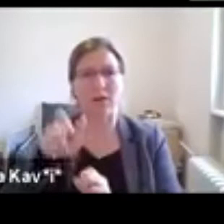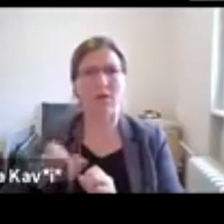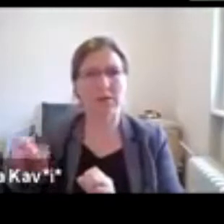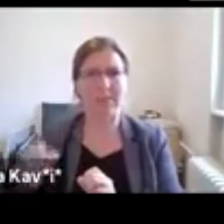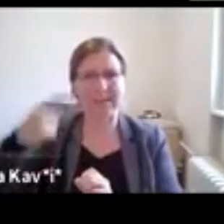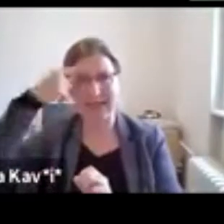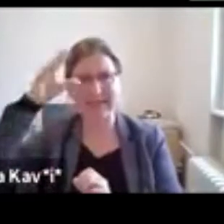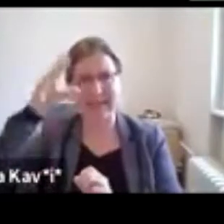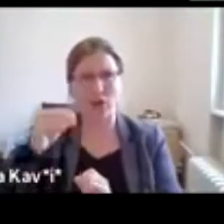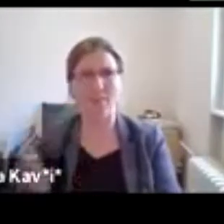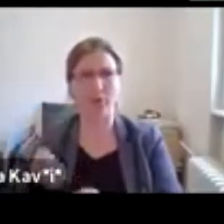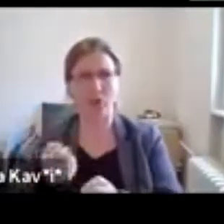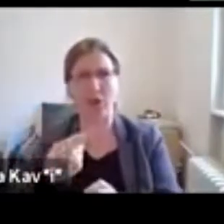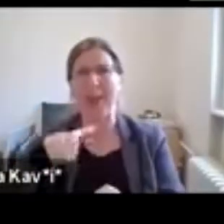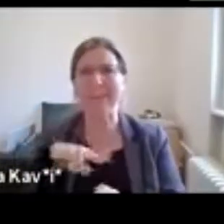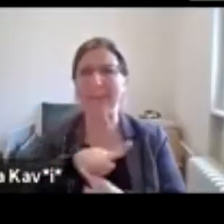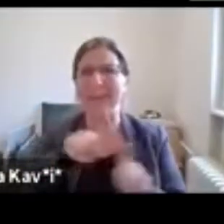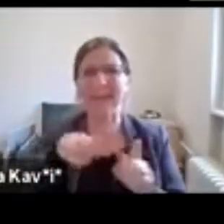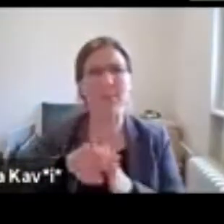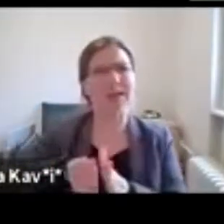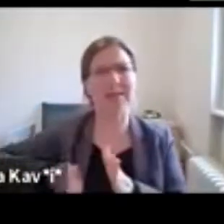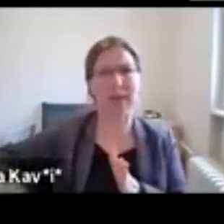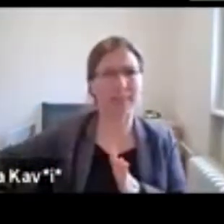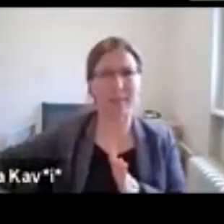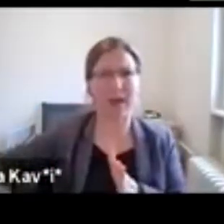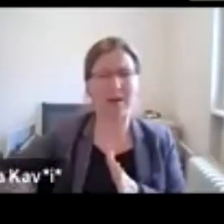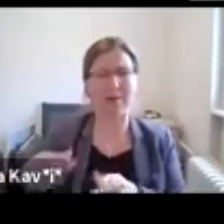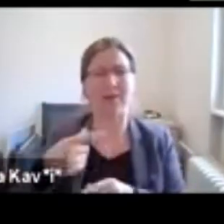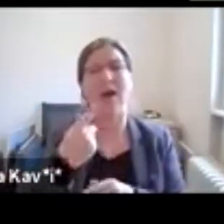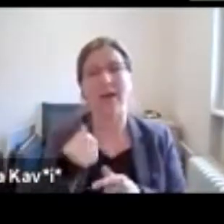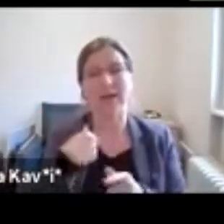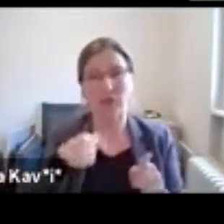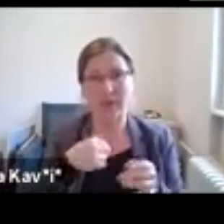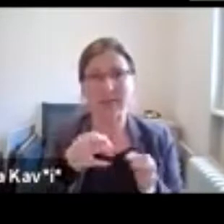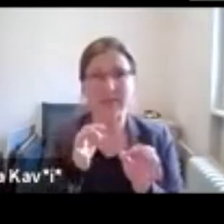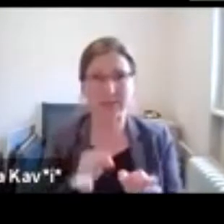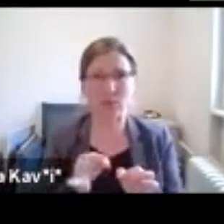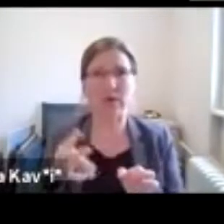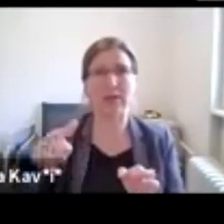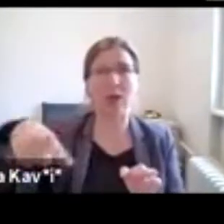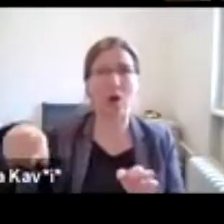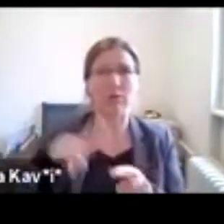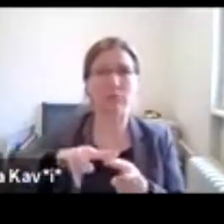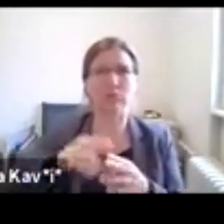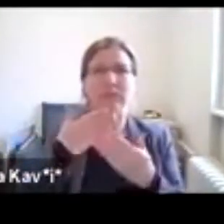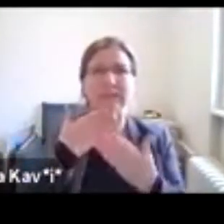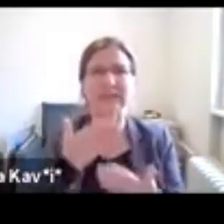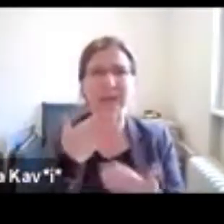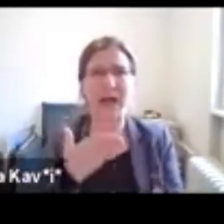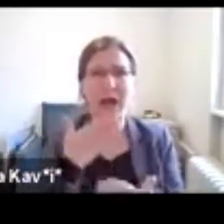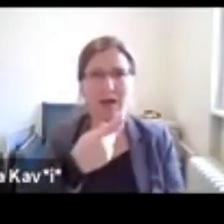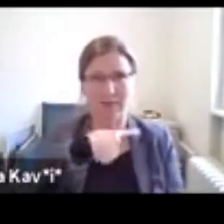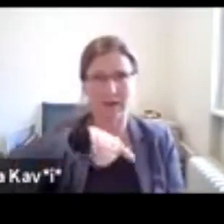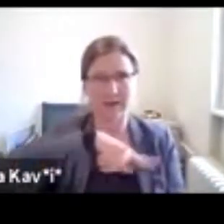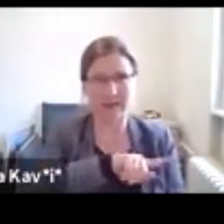zanemariti. A ja sam sigurna da oni na velik način će biti i zahvalni i dalje su, evo, i u našoj